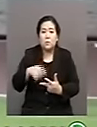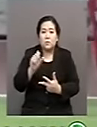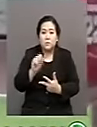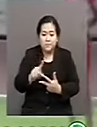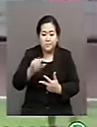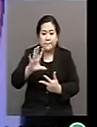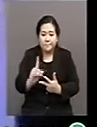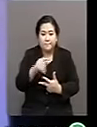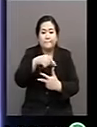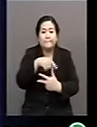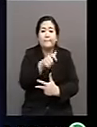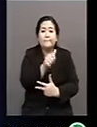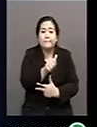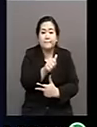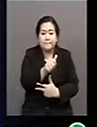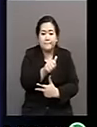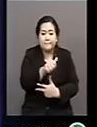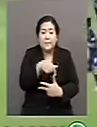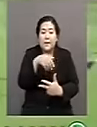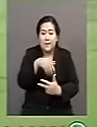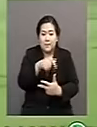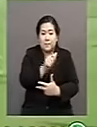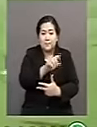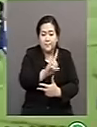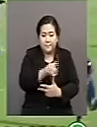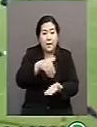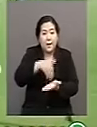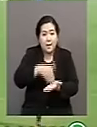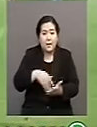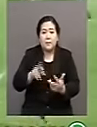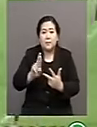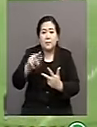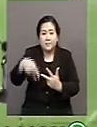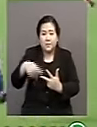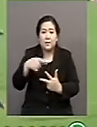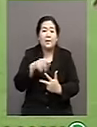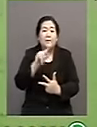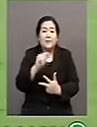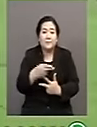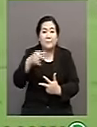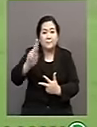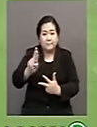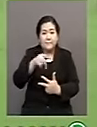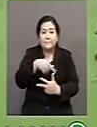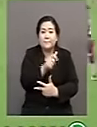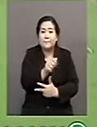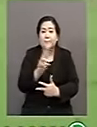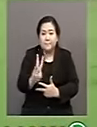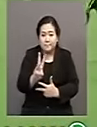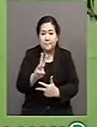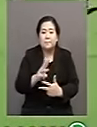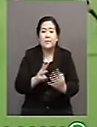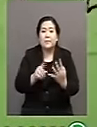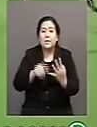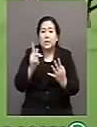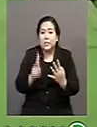โจเซฟโอเวนอรุณโตเที่ยงกองรางมีรพีพัฒนาคเพชรไพรัตน์ลิ้มเกียรติสถาพรพานุวัฒน์พรหมเย็นคิม